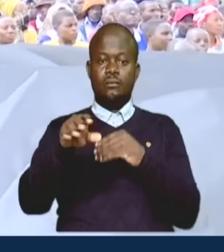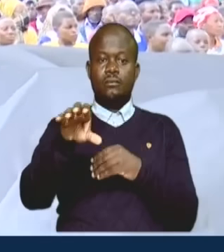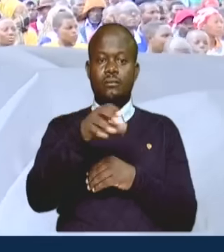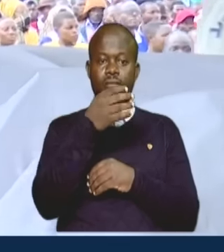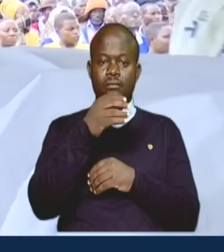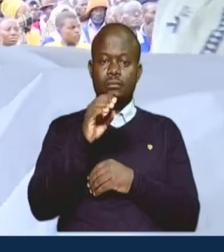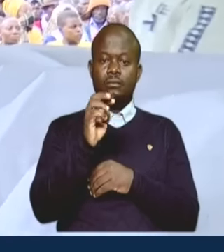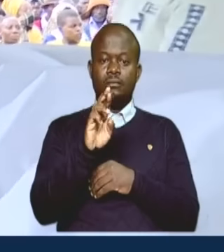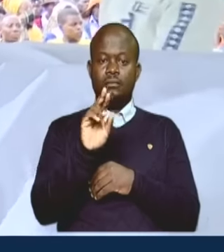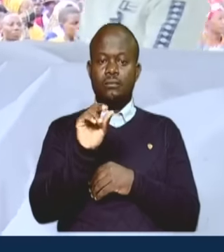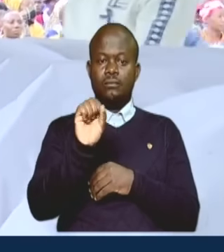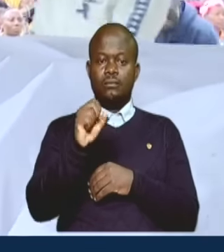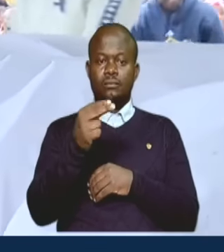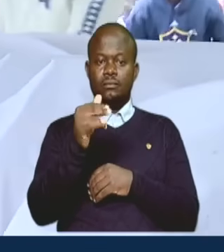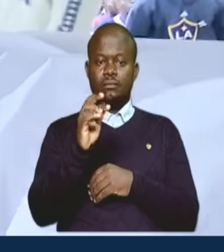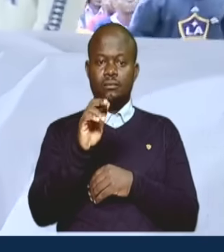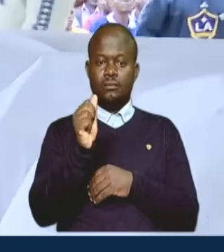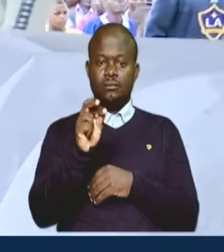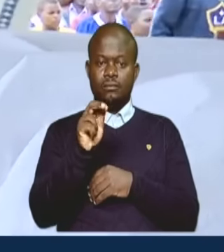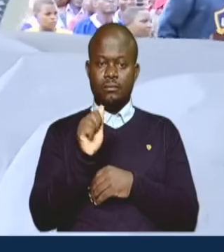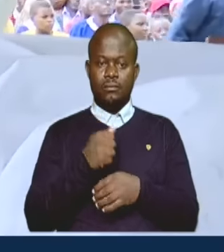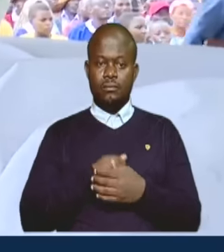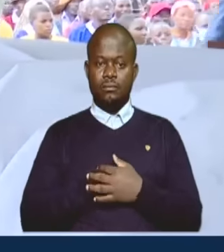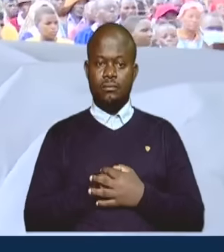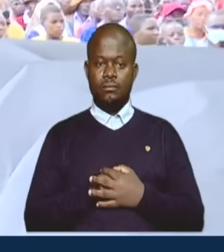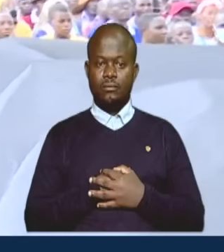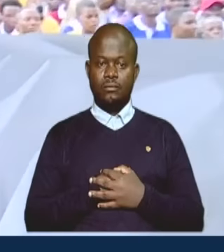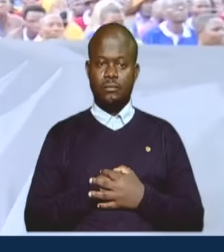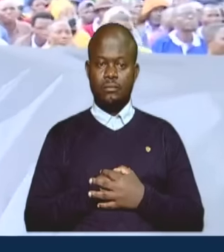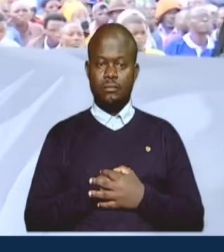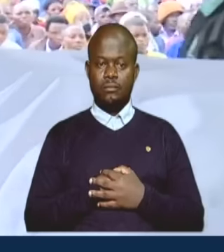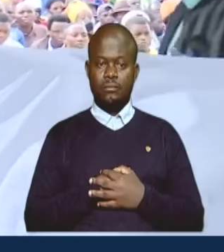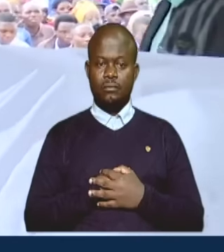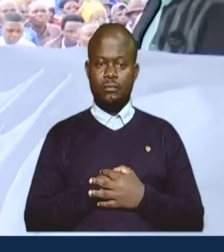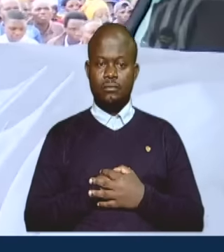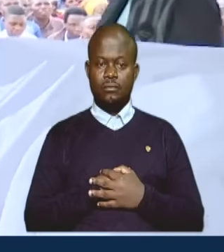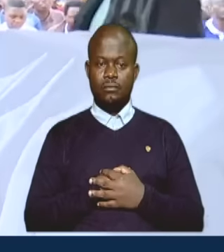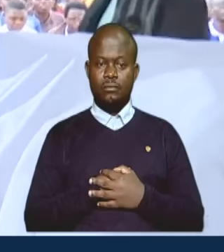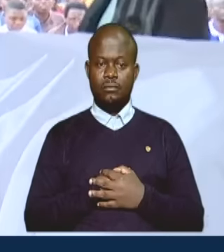Rushyarara muri uyu murenge wa Karambi. Pascal Nshimiyimana, mu karere ka Nyamasheke.